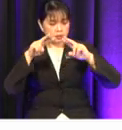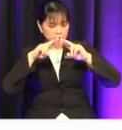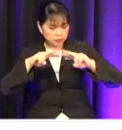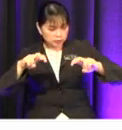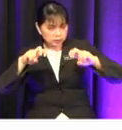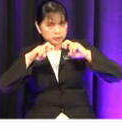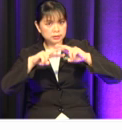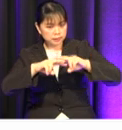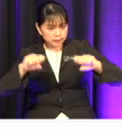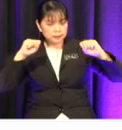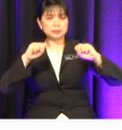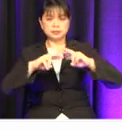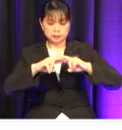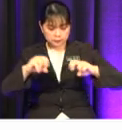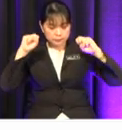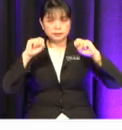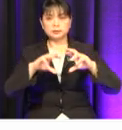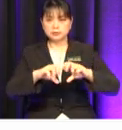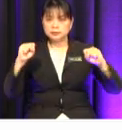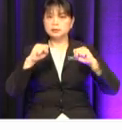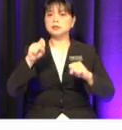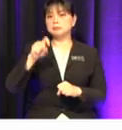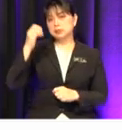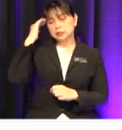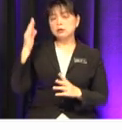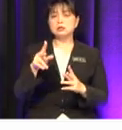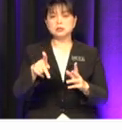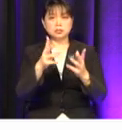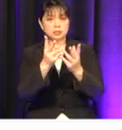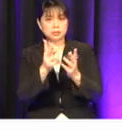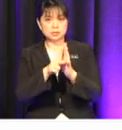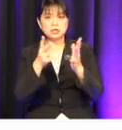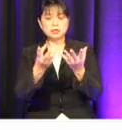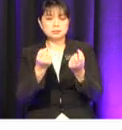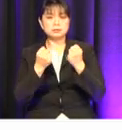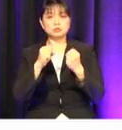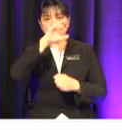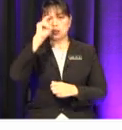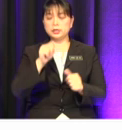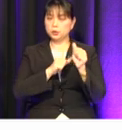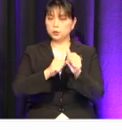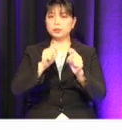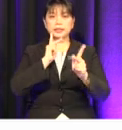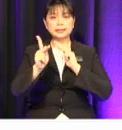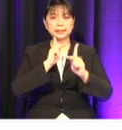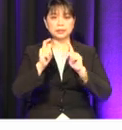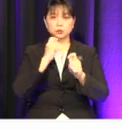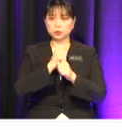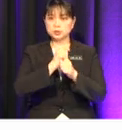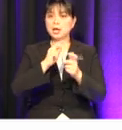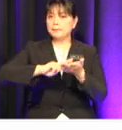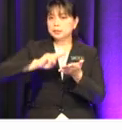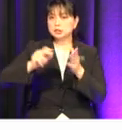dia kena memahami kehendak soalan berdasarkan kata tugas Oke jadi perlu baca dengan